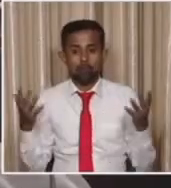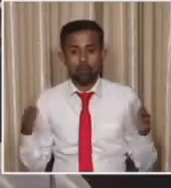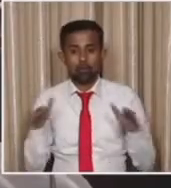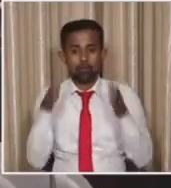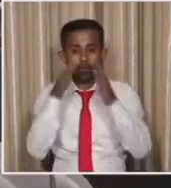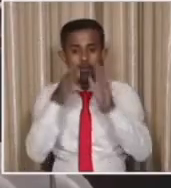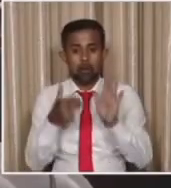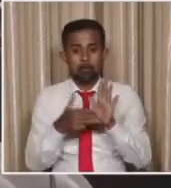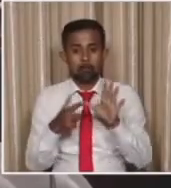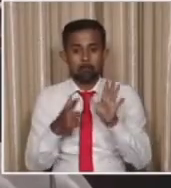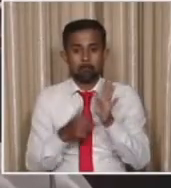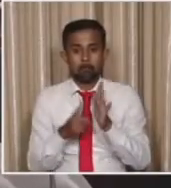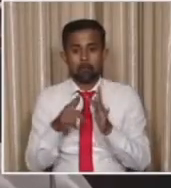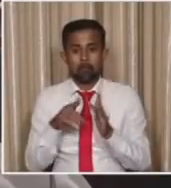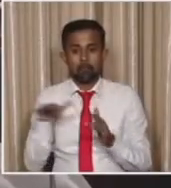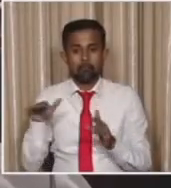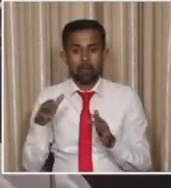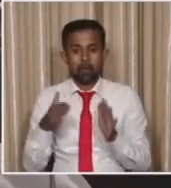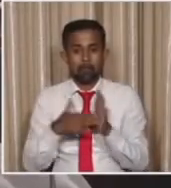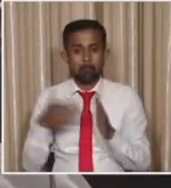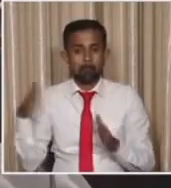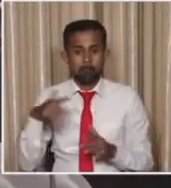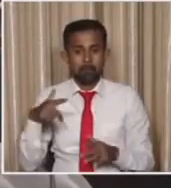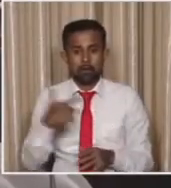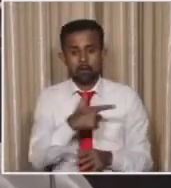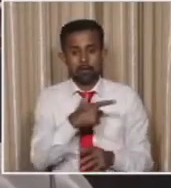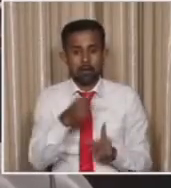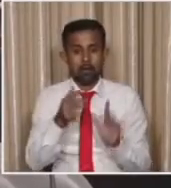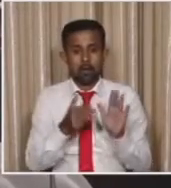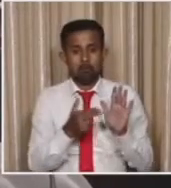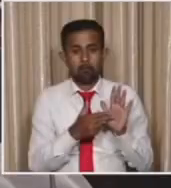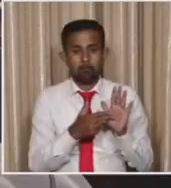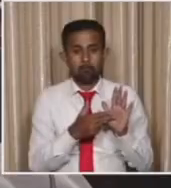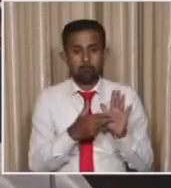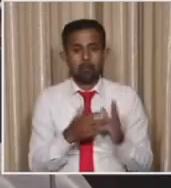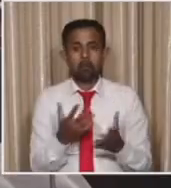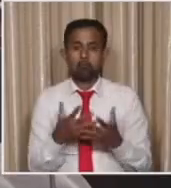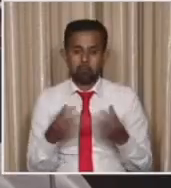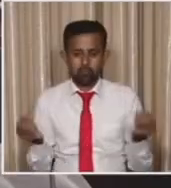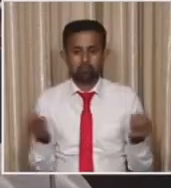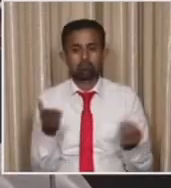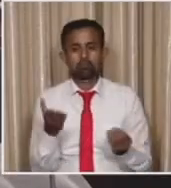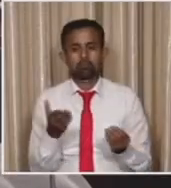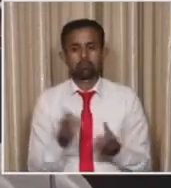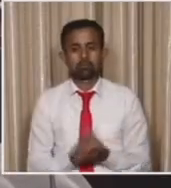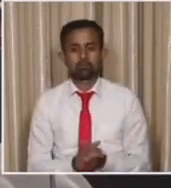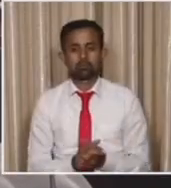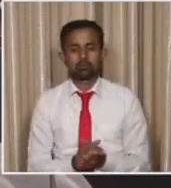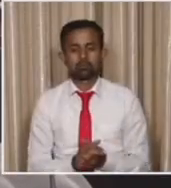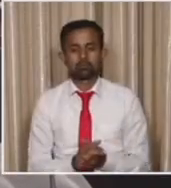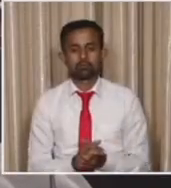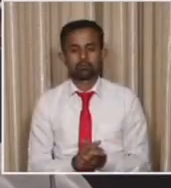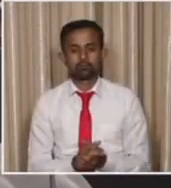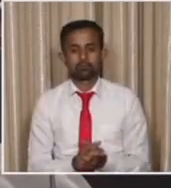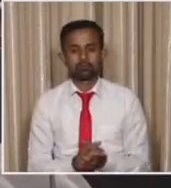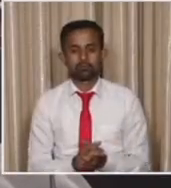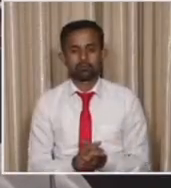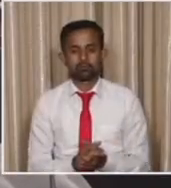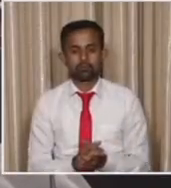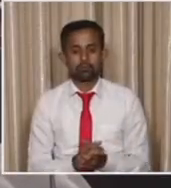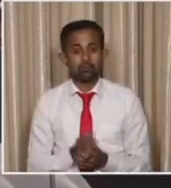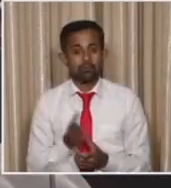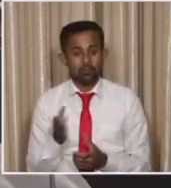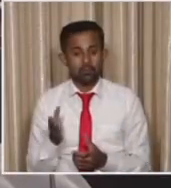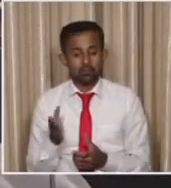තියෙන මාලිගාපිටි ප්‍රදේශයේ මන්නාරම දිස්ත්‍රික්කයේ නානට්ටන් ප්‍රාදේශීය සභාවේ එයත් විනාශ වෙමින් පවතිනවා. ගරු අමාත්‍යතුමනි,